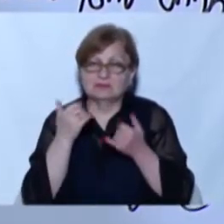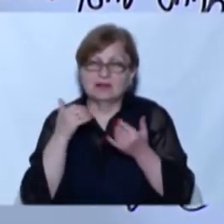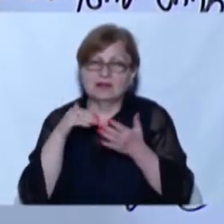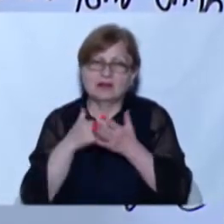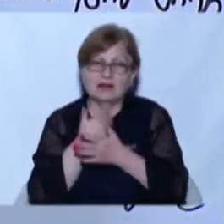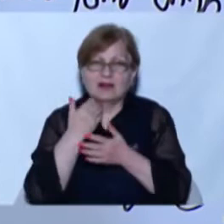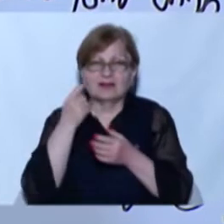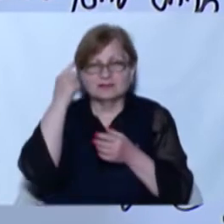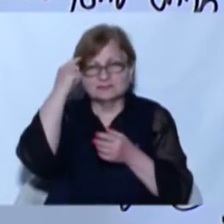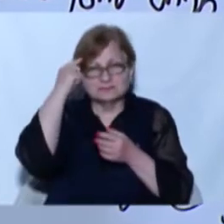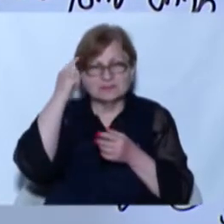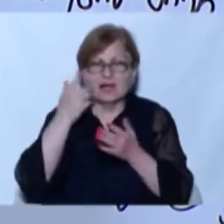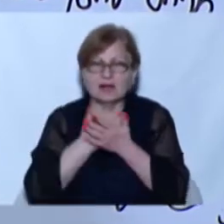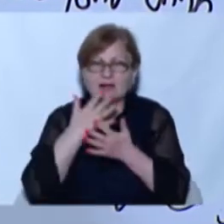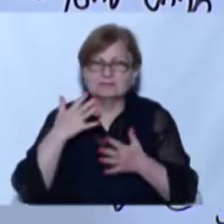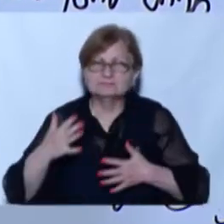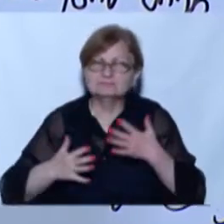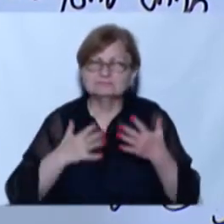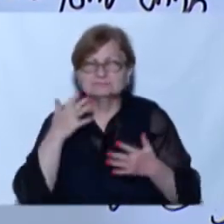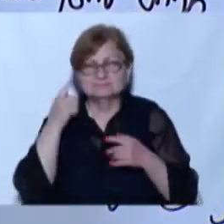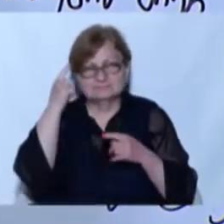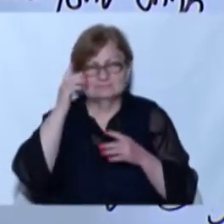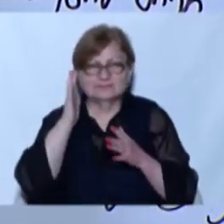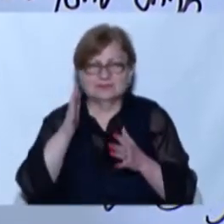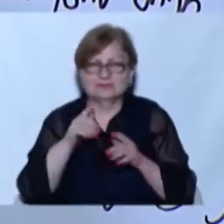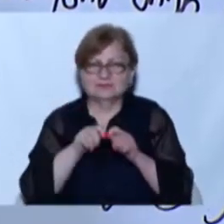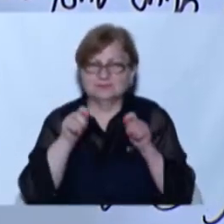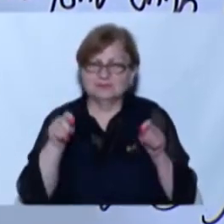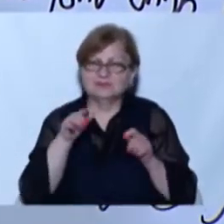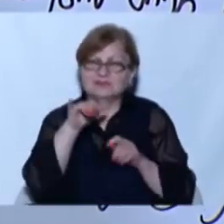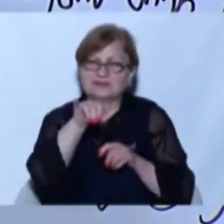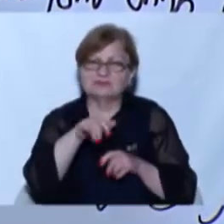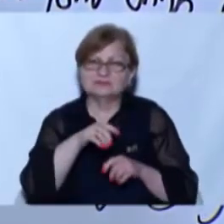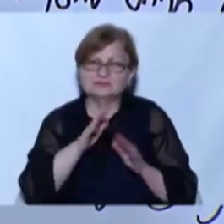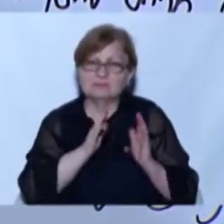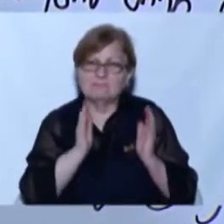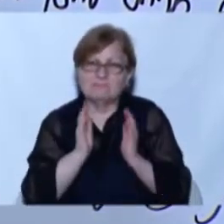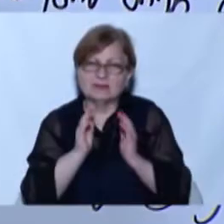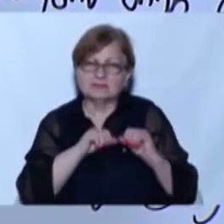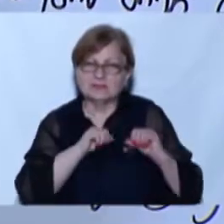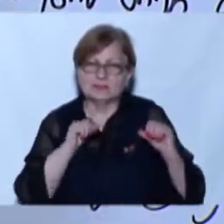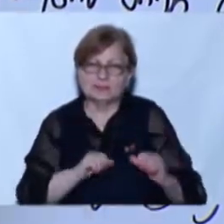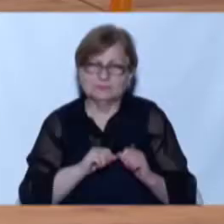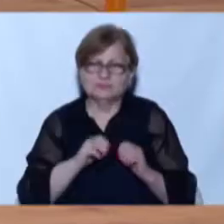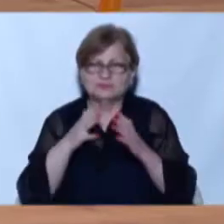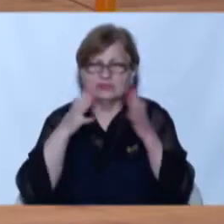საფიქრალს, ახალ განცდებს შემოიტანს თქვენს პატარა გულებსა და დიდგონებაში.